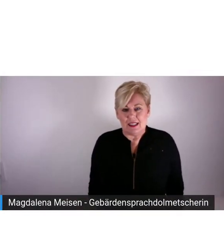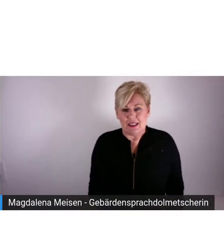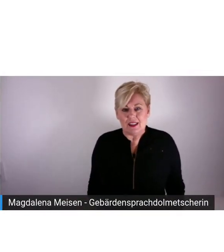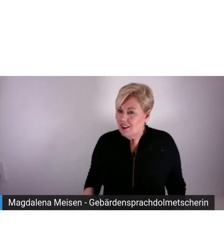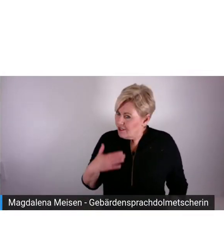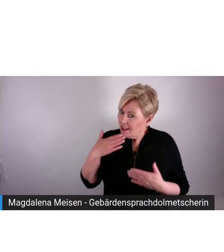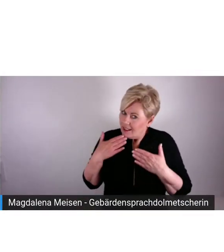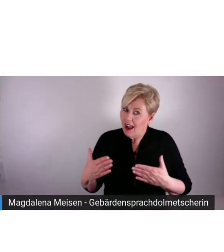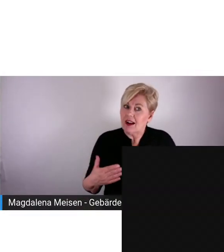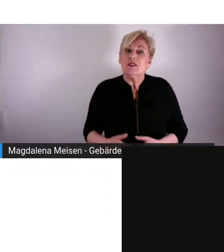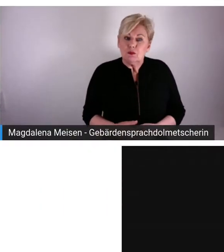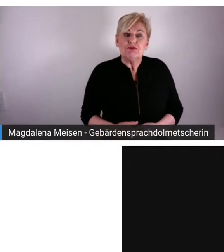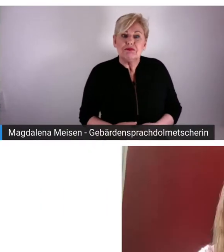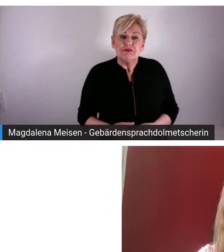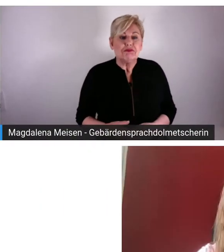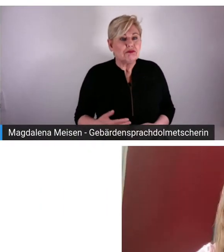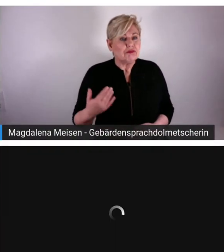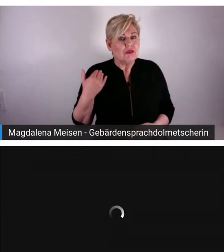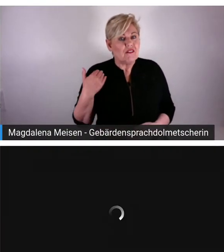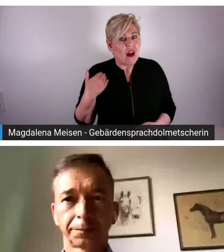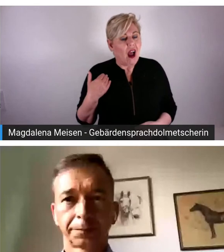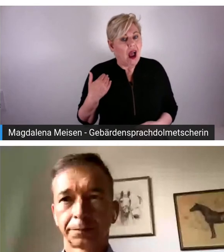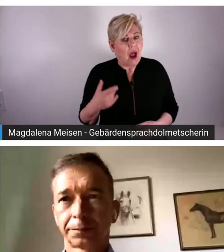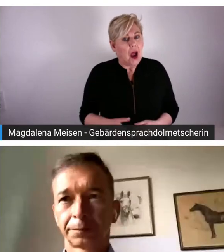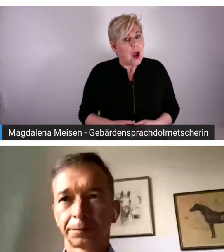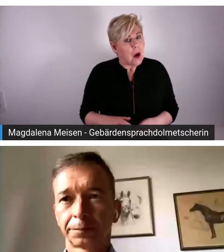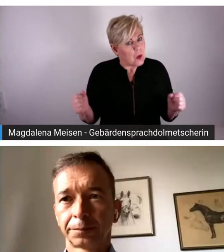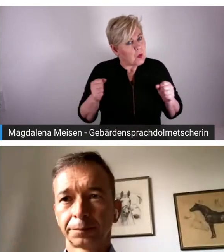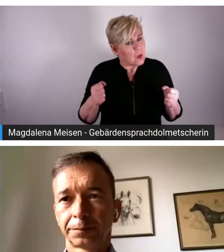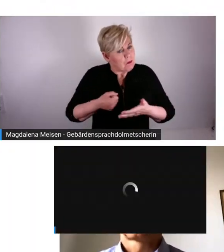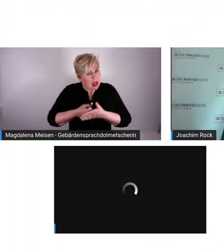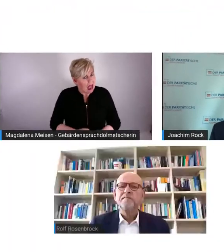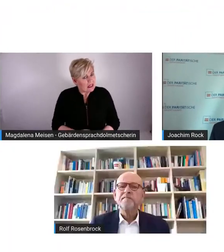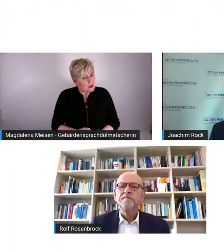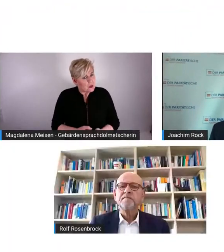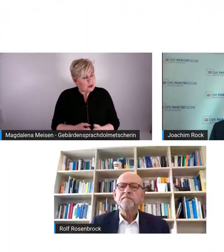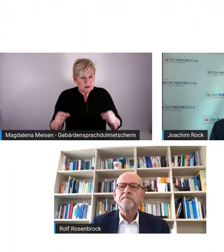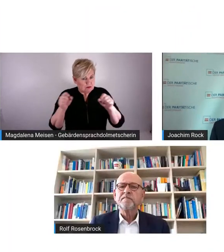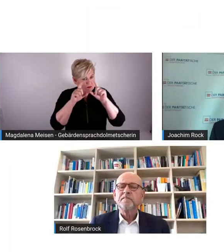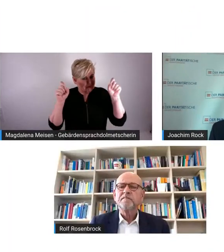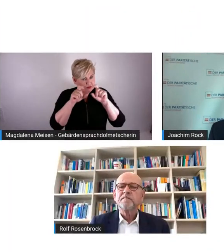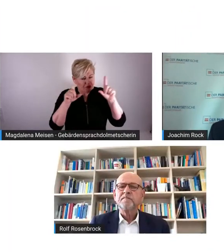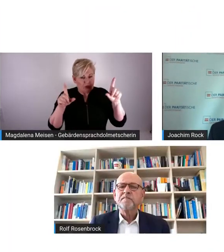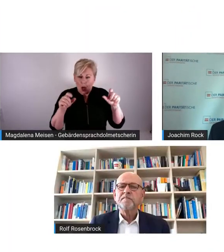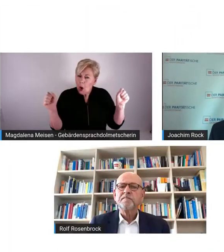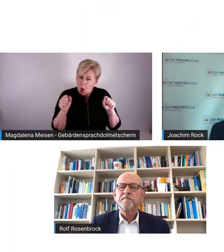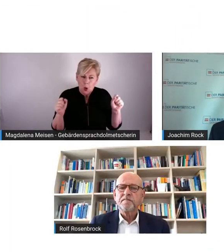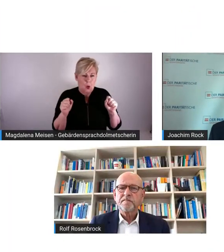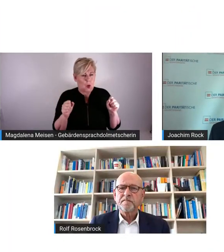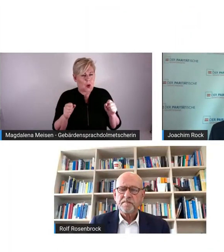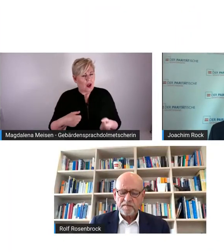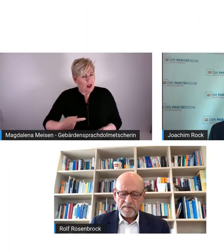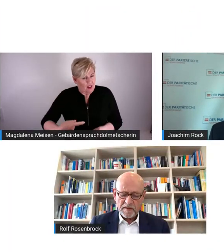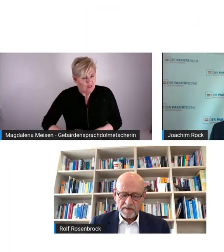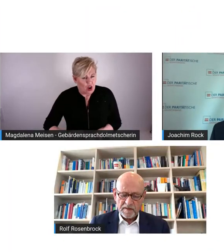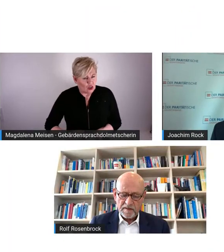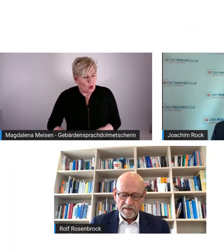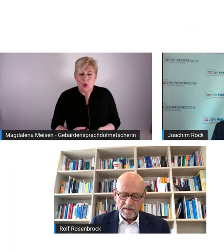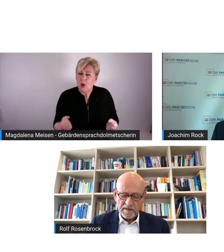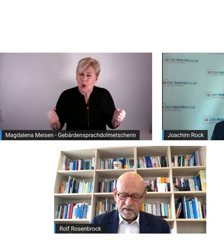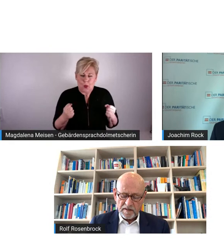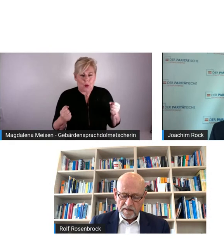Vielen Dank. Das waren, glaube ich, ein paar beeindruckende Bilder aus der Praxis und sehr eindringliche Forderungen auch an